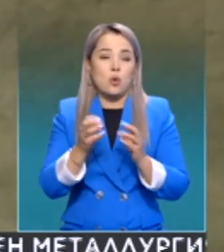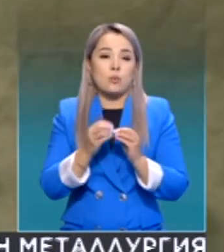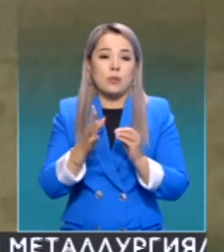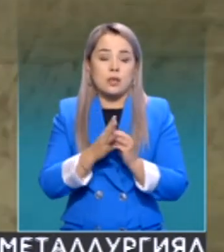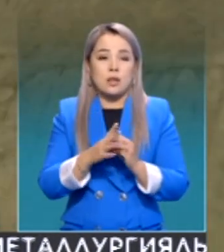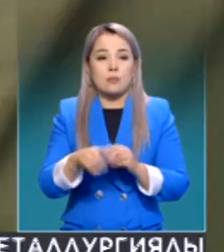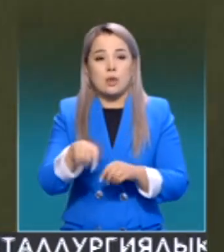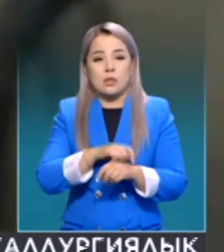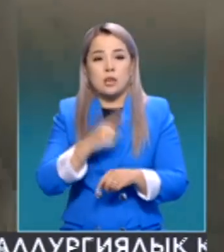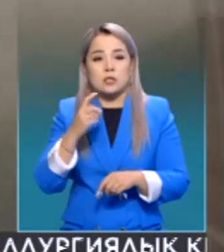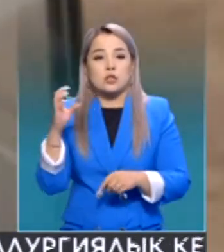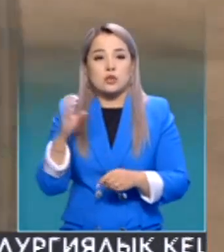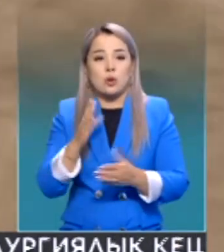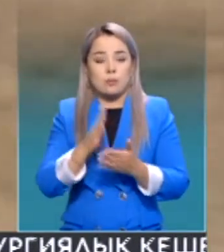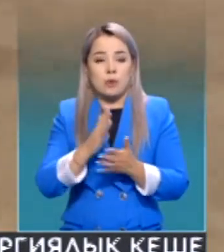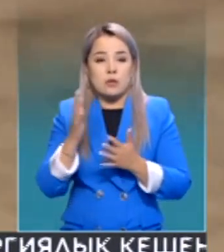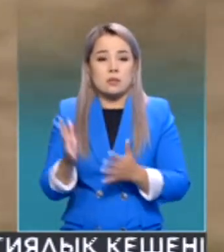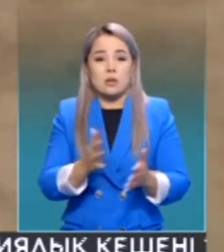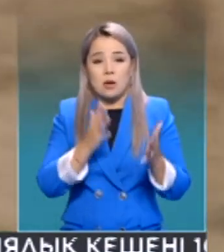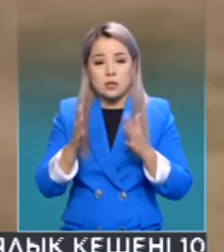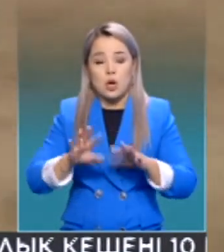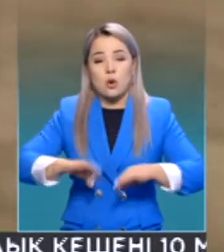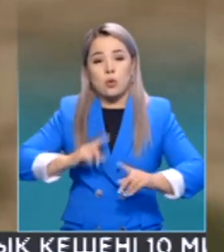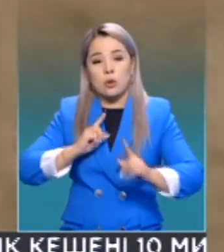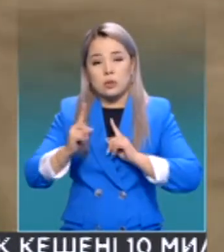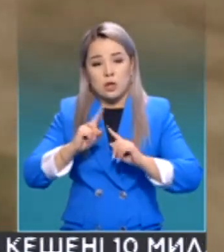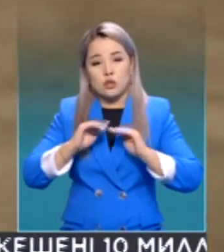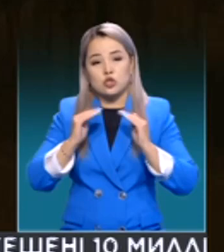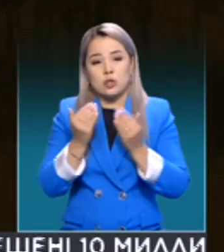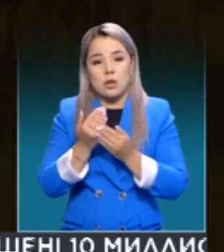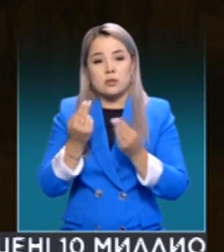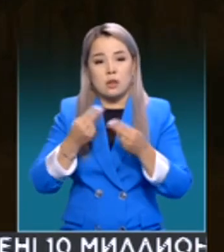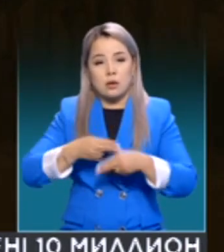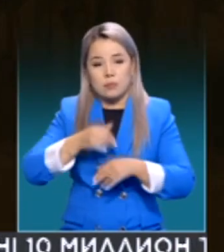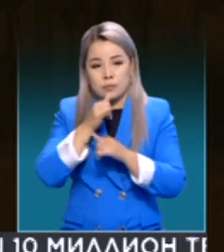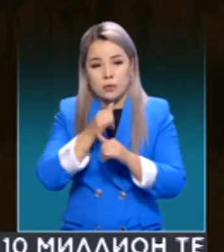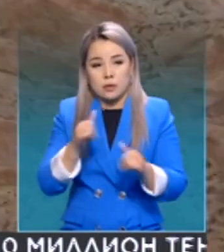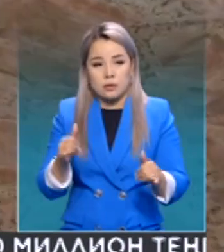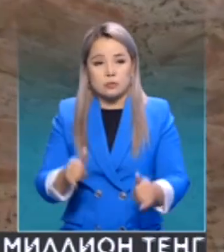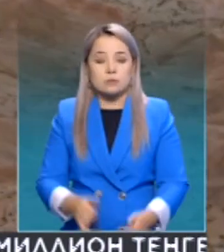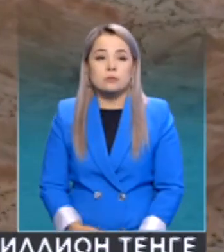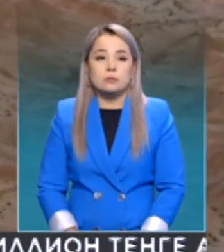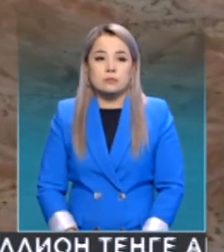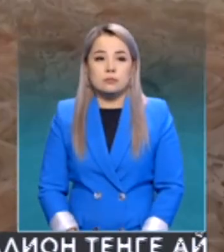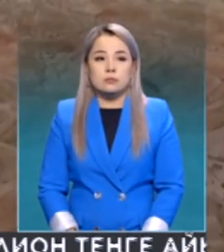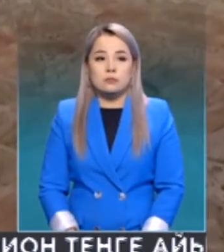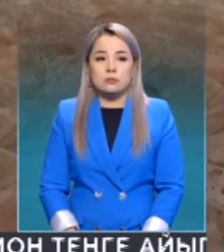жылдамдықпен соғып тұр. Дауыл соққан қалаларда көлік қатынасы шектелді.